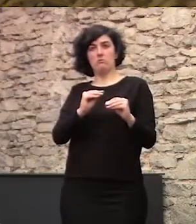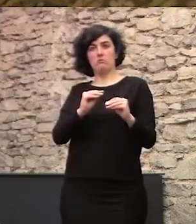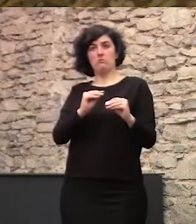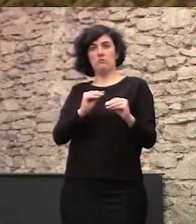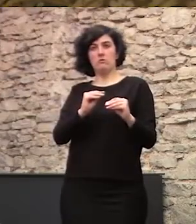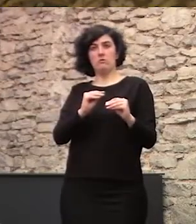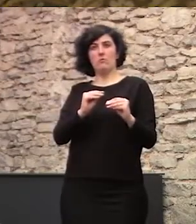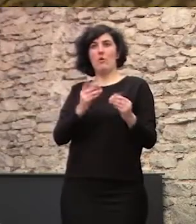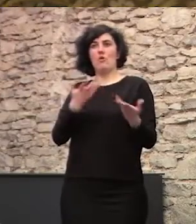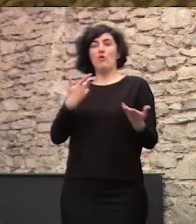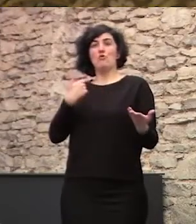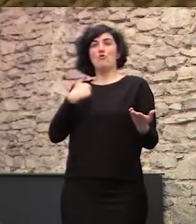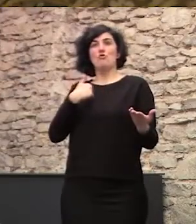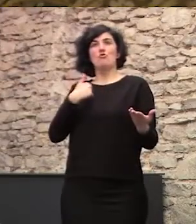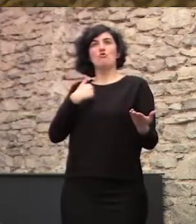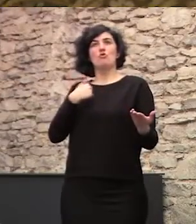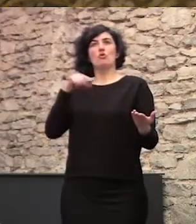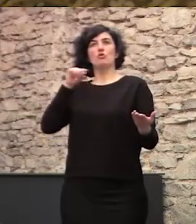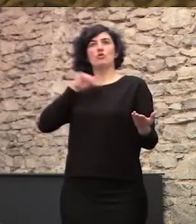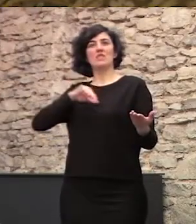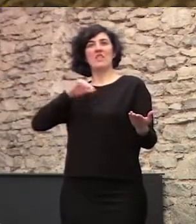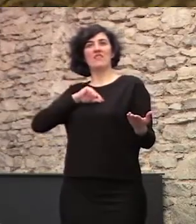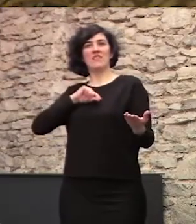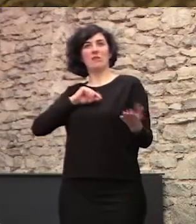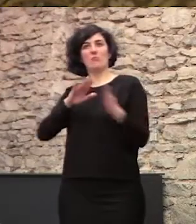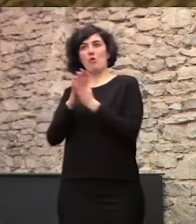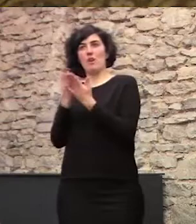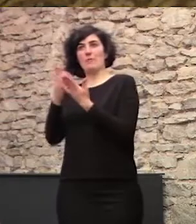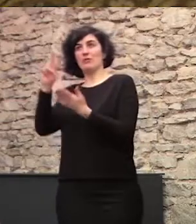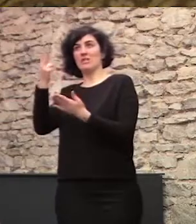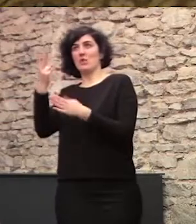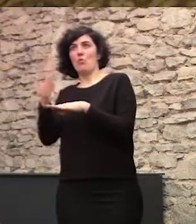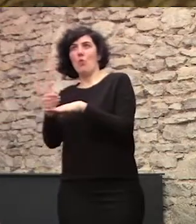zerbait egin behar nuela berdintzeko edo betzeko edo ez da gizar,